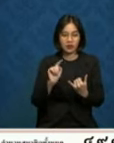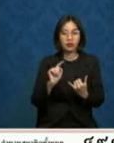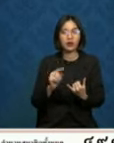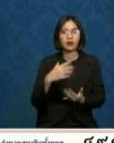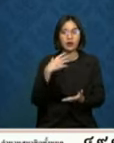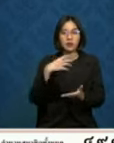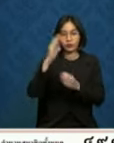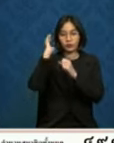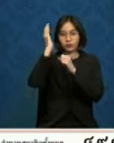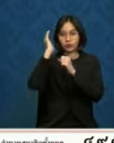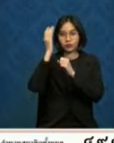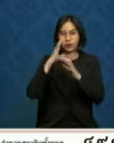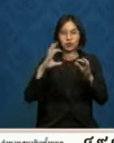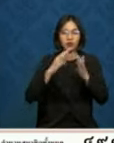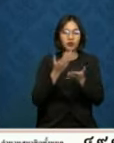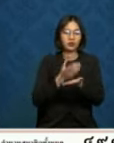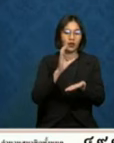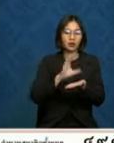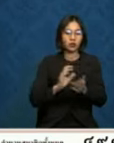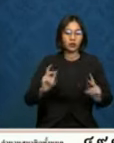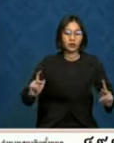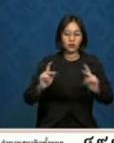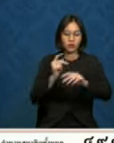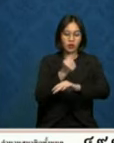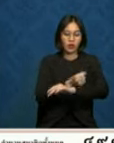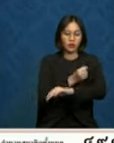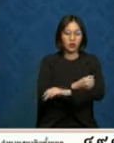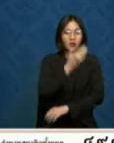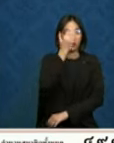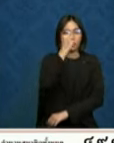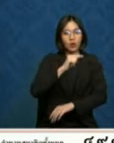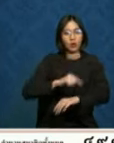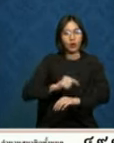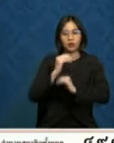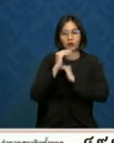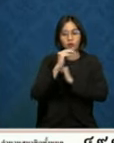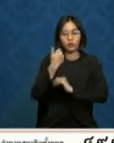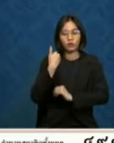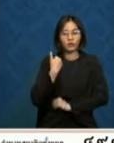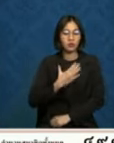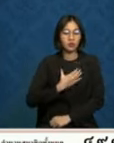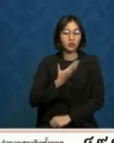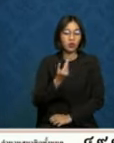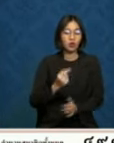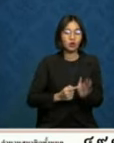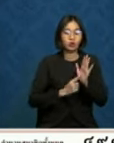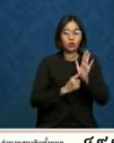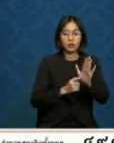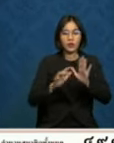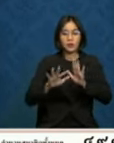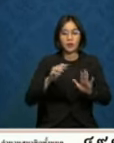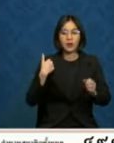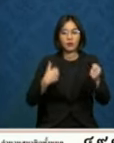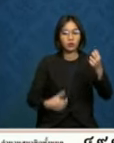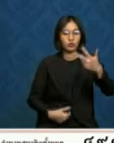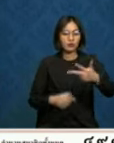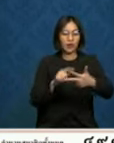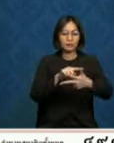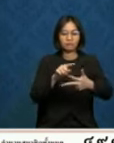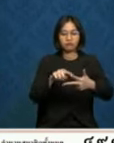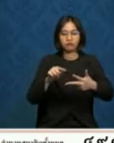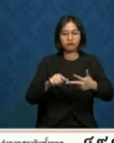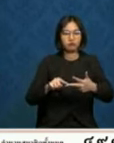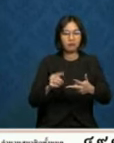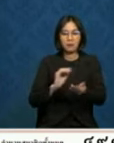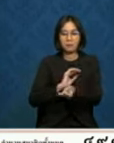ได้มากลับมาอภิปรายงบประมาณของกระทรวงแรงงานเนื่องจากเวลาที่จำกัดนะคะดิฉันจะขอยกตัวอย่างสัก 2-3 โครงการค่ะที่ไม่